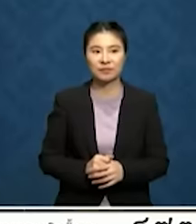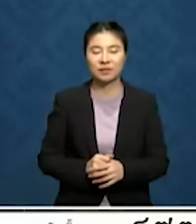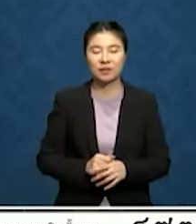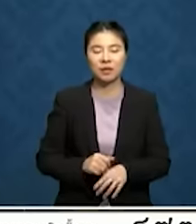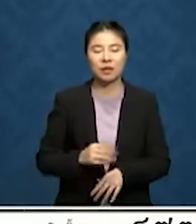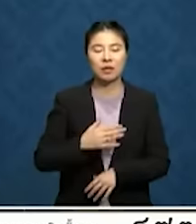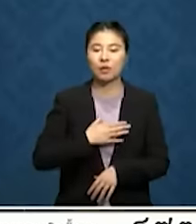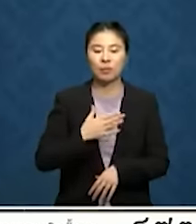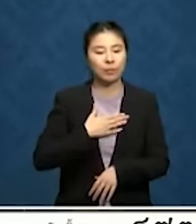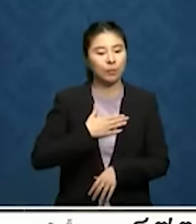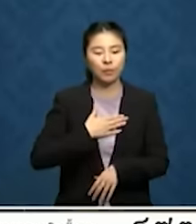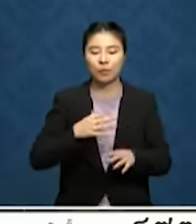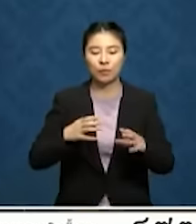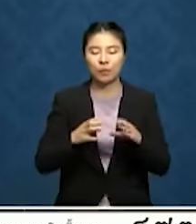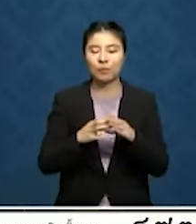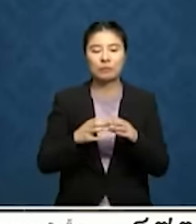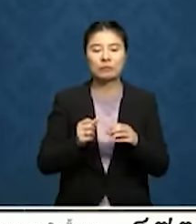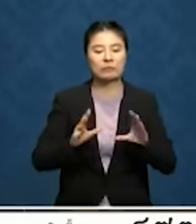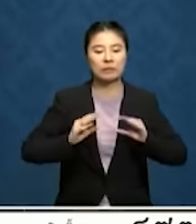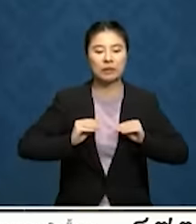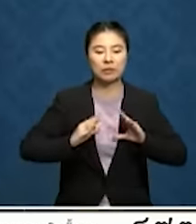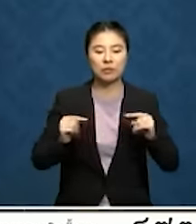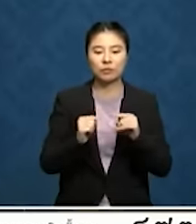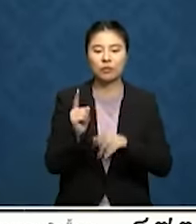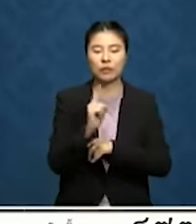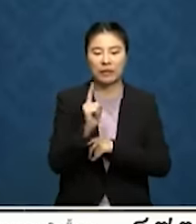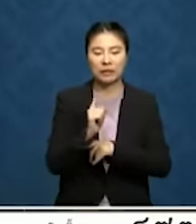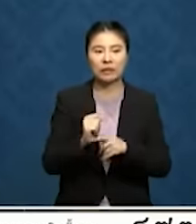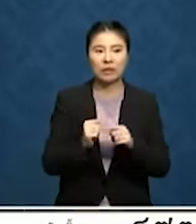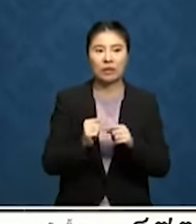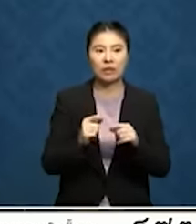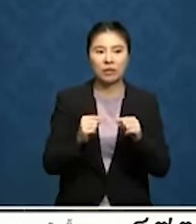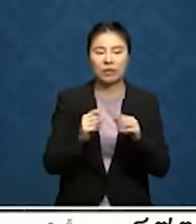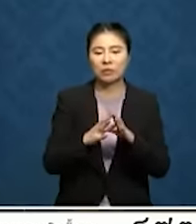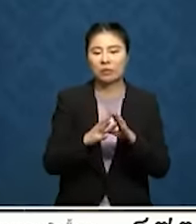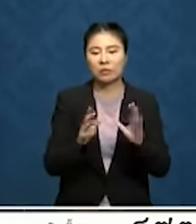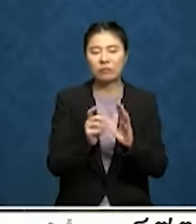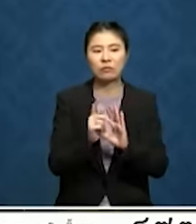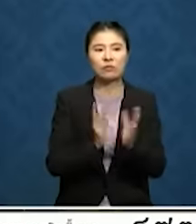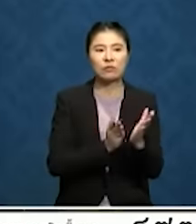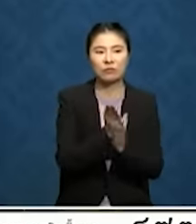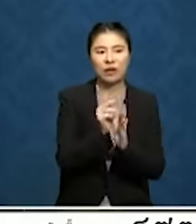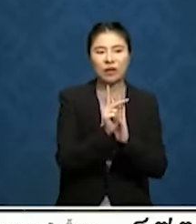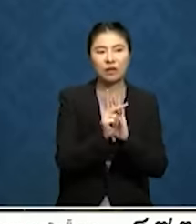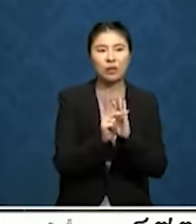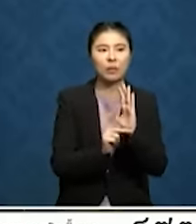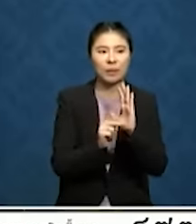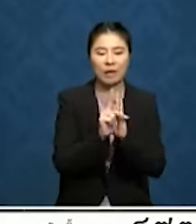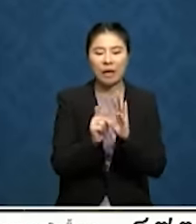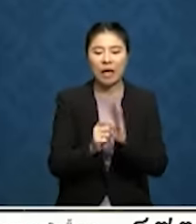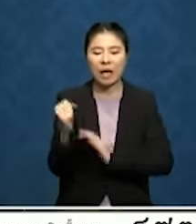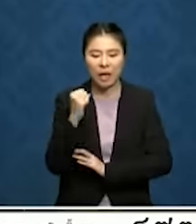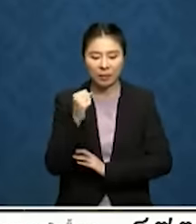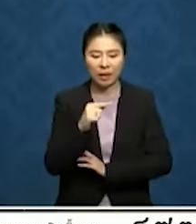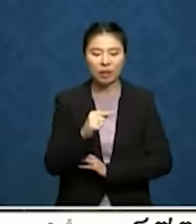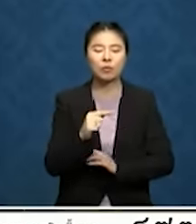นการนิติสงครามที่ดำเนินการโดยกลุ่มคนชั้นนำมาทุบทำลายอำนาจที่มาจากพ่อแม่พี่น้องประชา